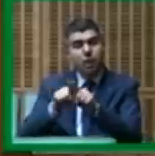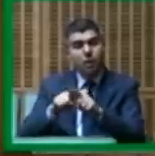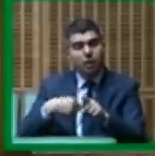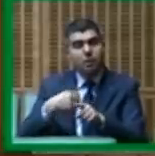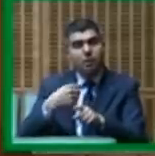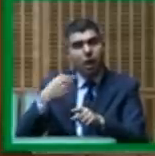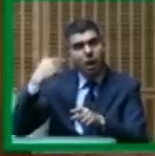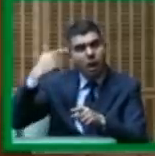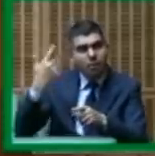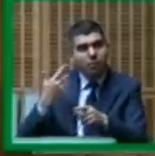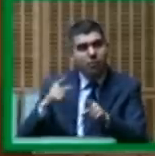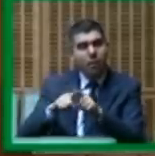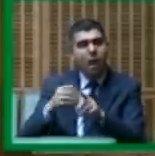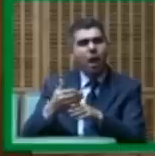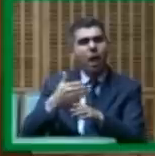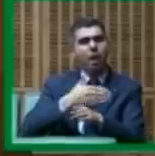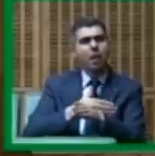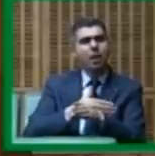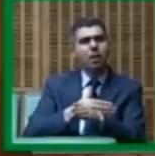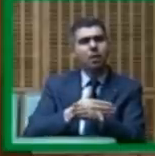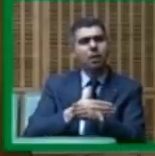تنعتقد بان حتى الاخرين اللي سبقوني يحاولوا،